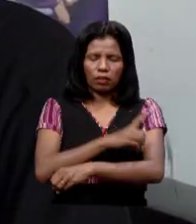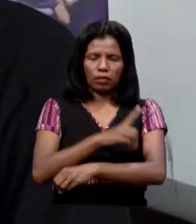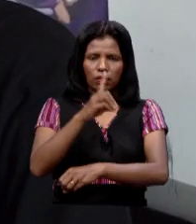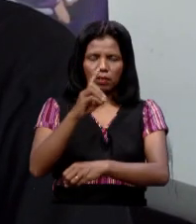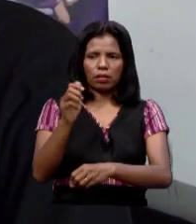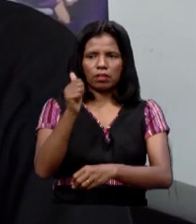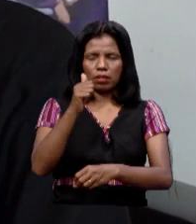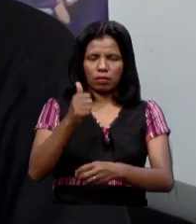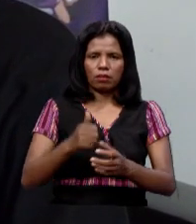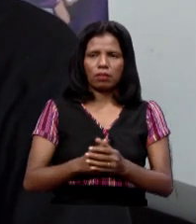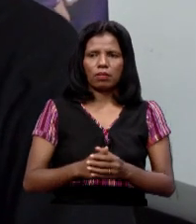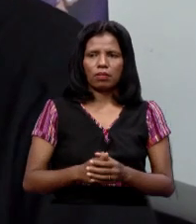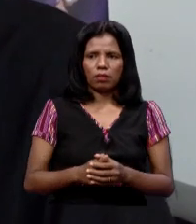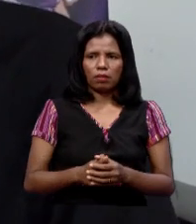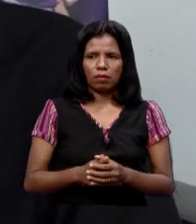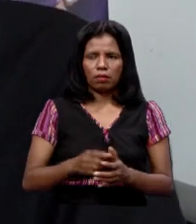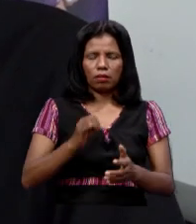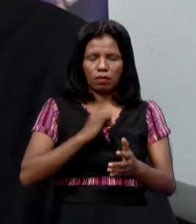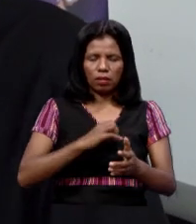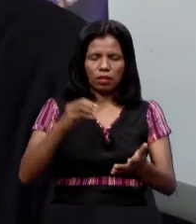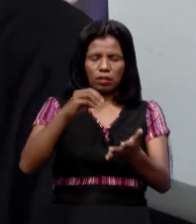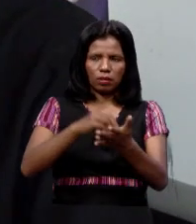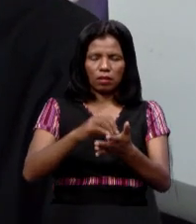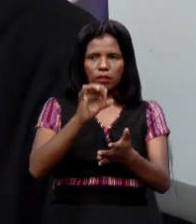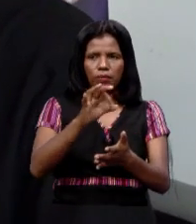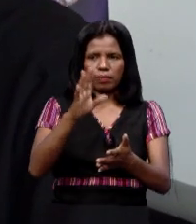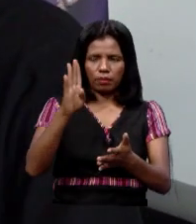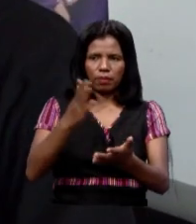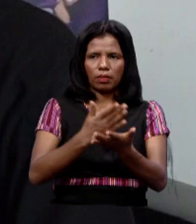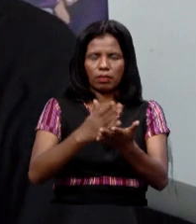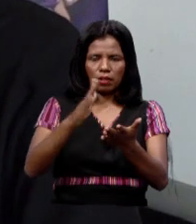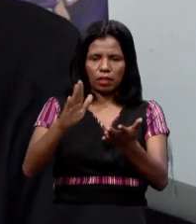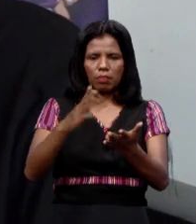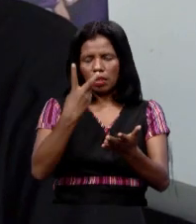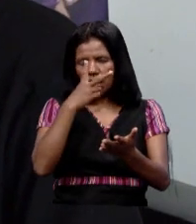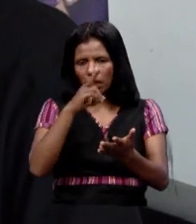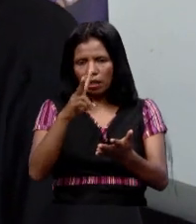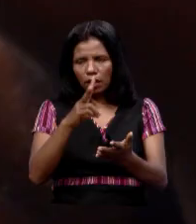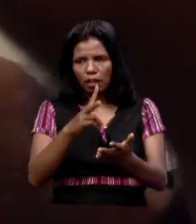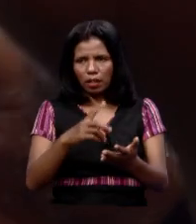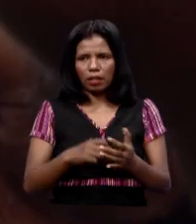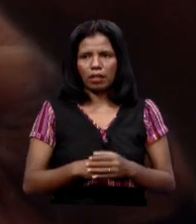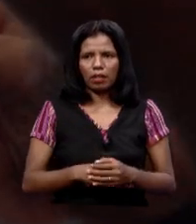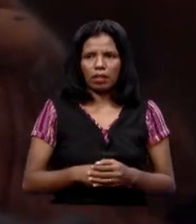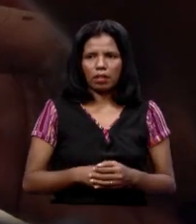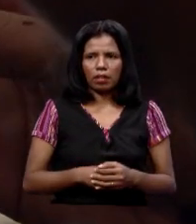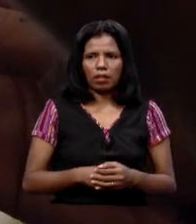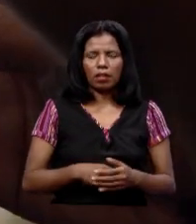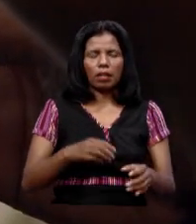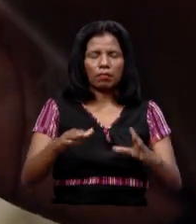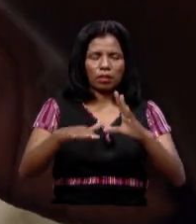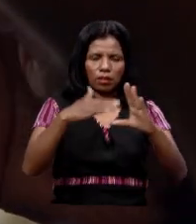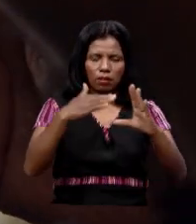sanulu liu ne ia ona. Ida natong kan ita post dali dia Facebook ema share emo to hare. entang ne se enatet me tama barbarak